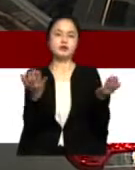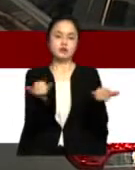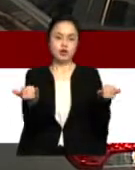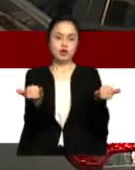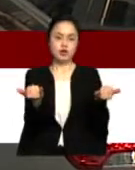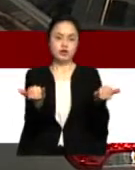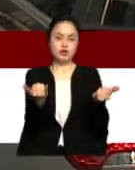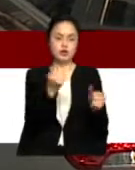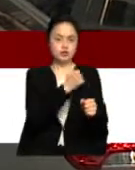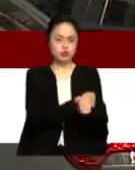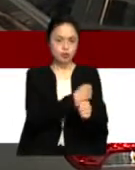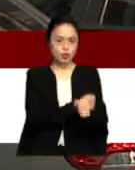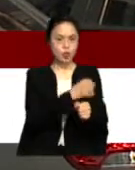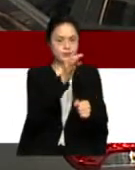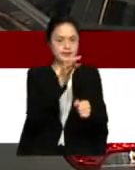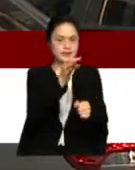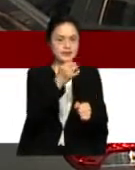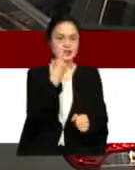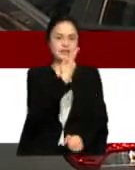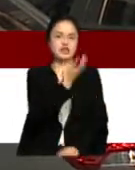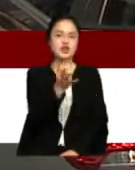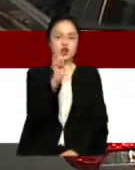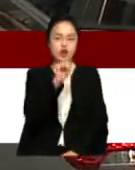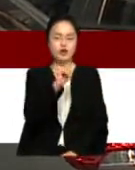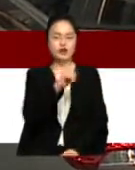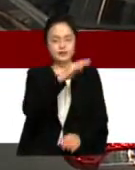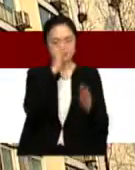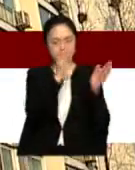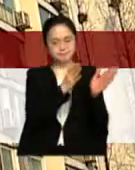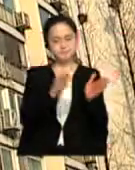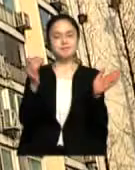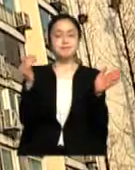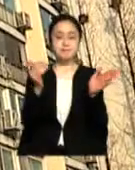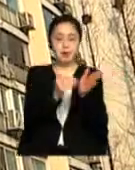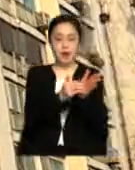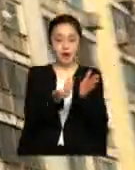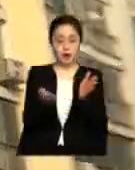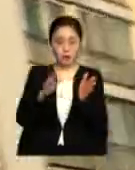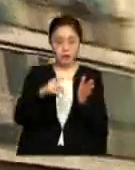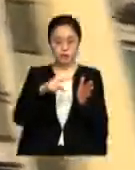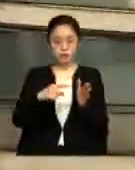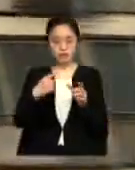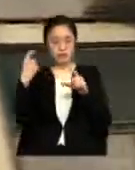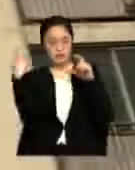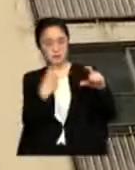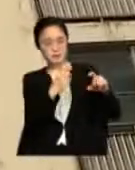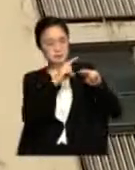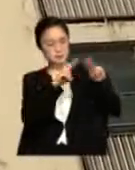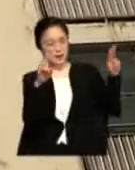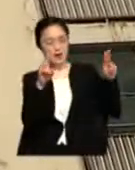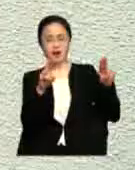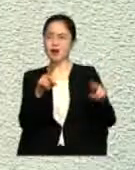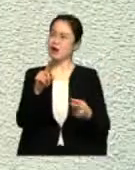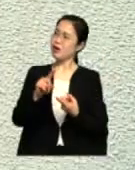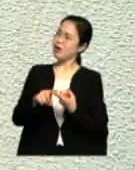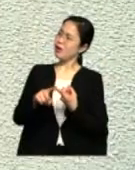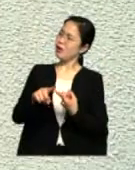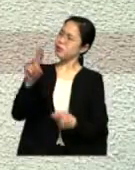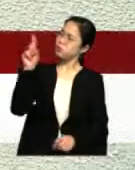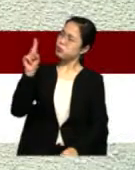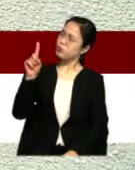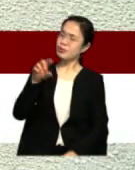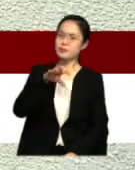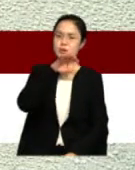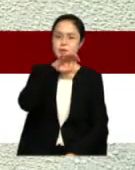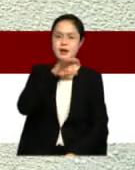선정하는 과정에 지금 이렇게 직격탄을 맞았습니다 정부는 안전 진단 평가 항목 가운데 구조 안전성